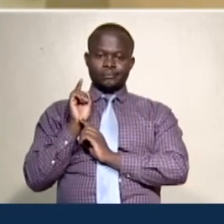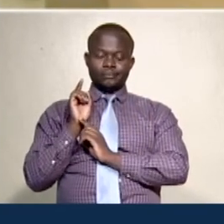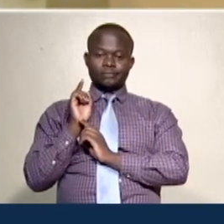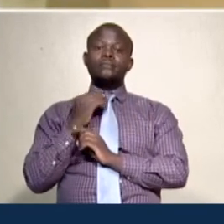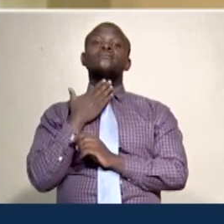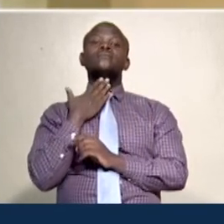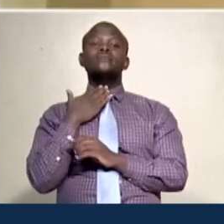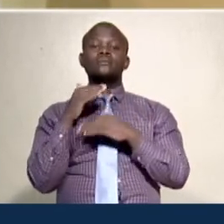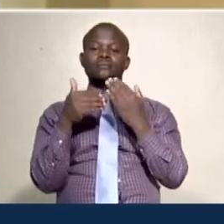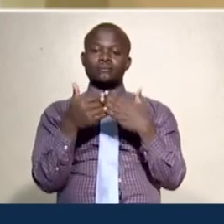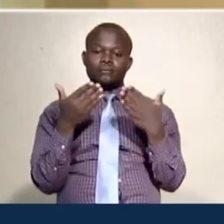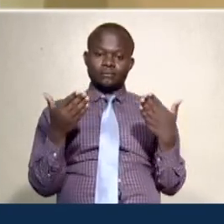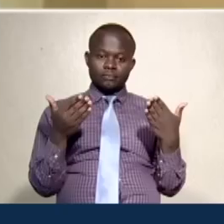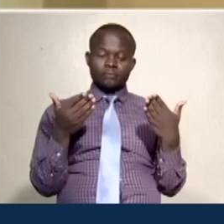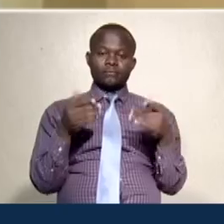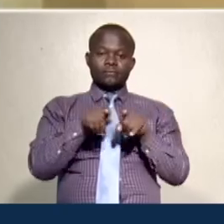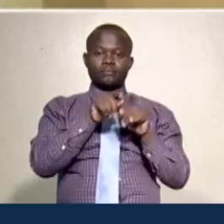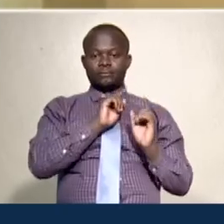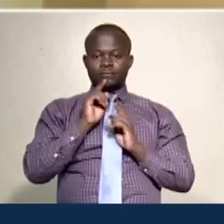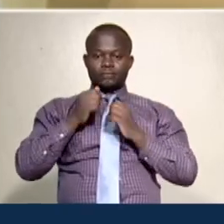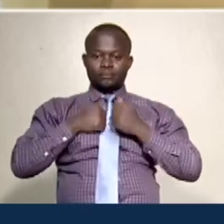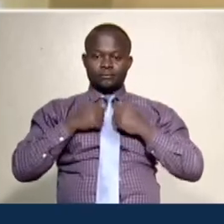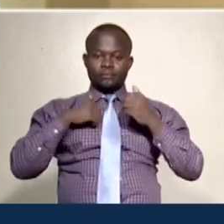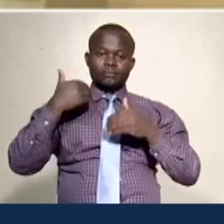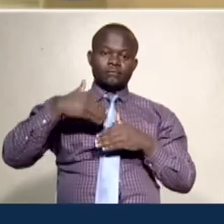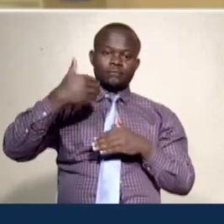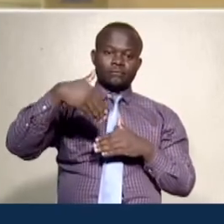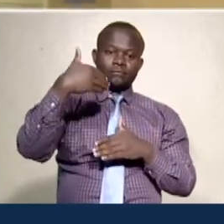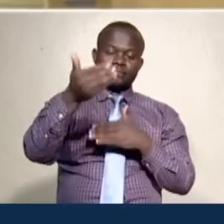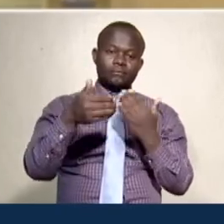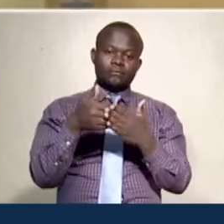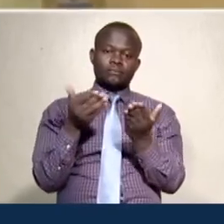iba yifuza, nk'uko n'ingabo z'u Rwanda ziba zifuza guhora